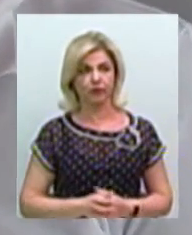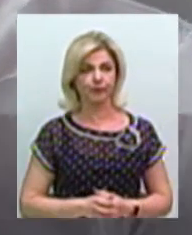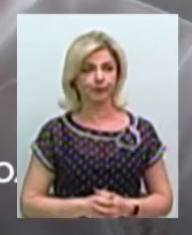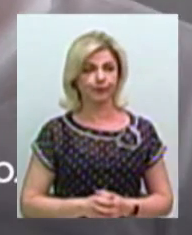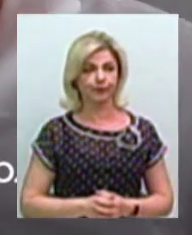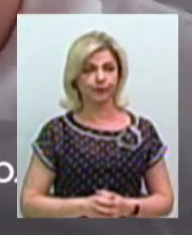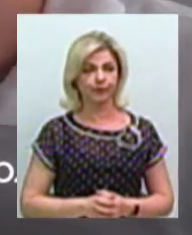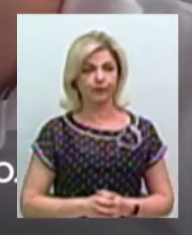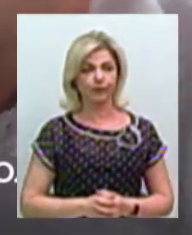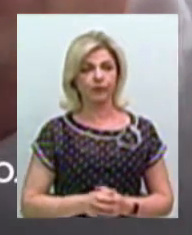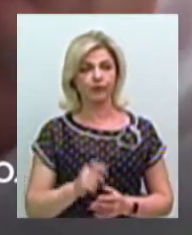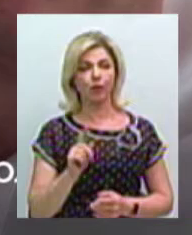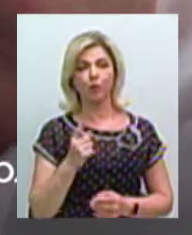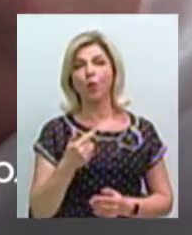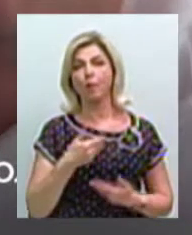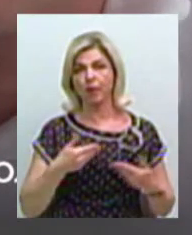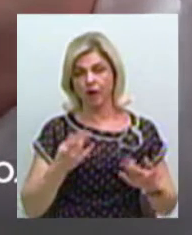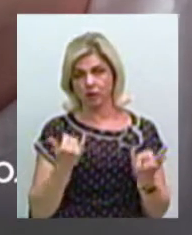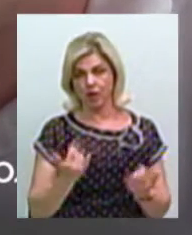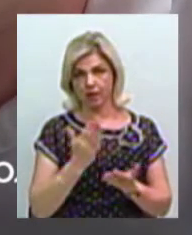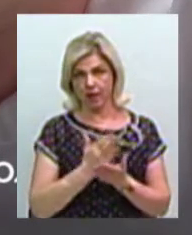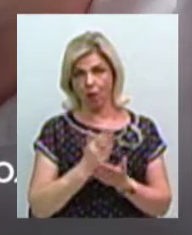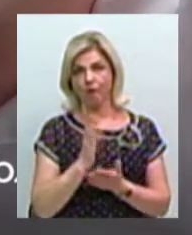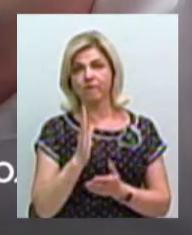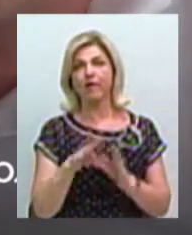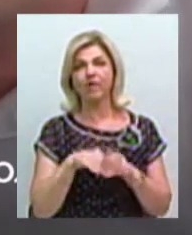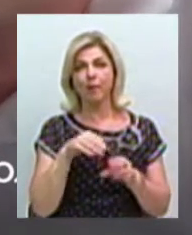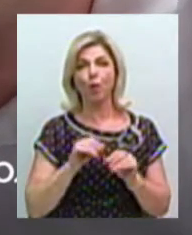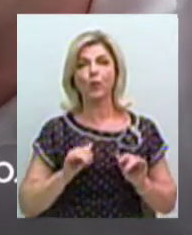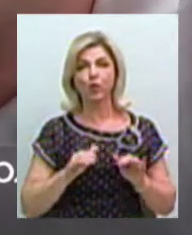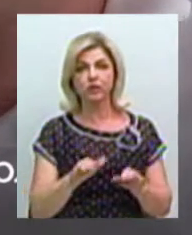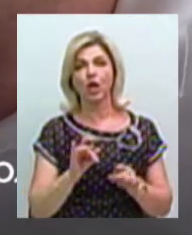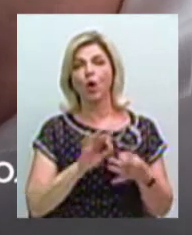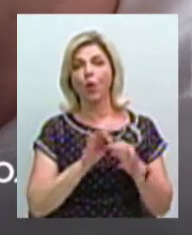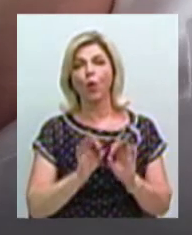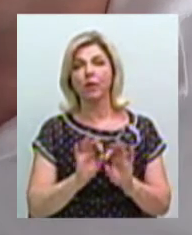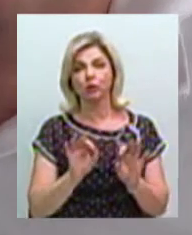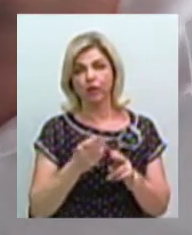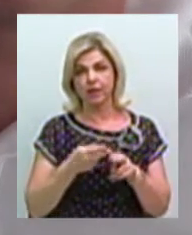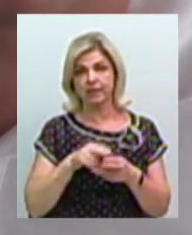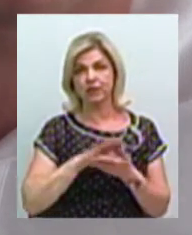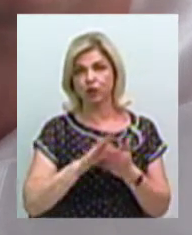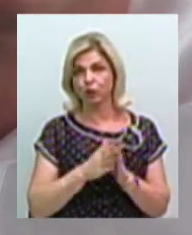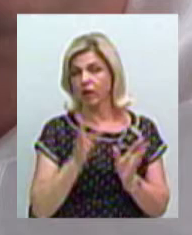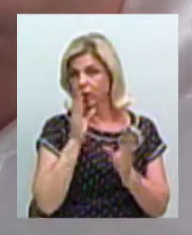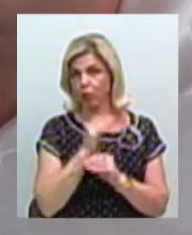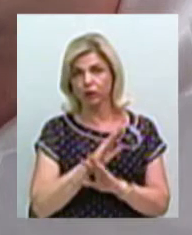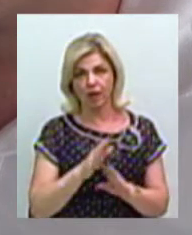оскільки ми зараз знаходимося у виборчому процесі, і коментувати цю ситуацію не вдасться без